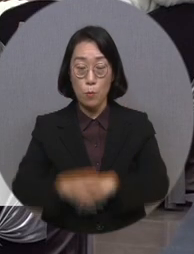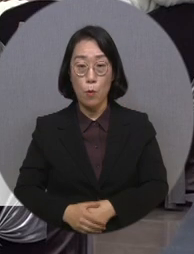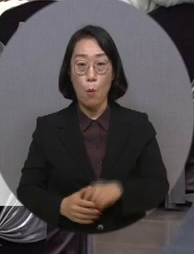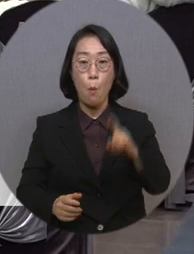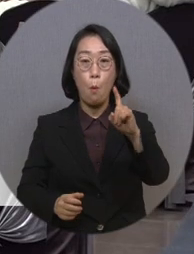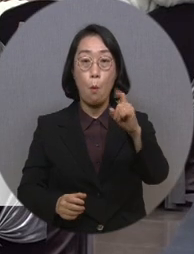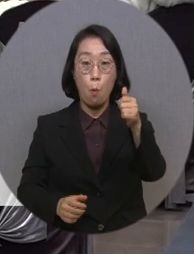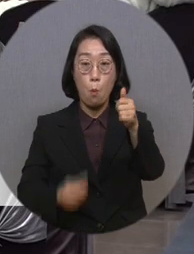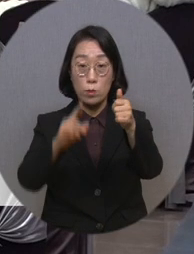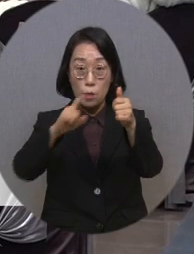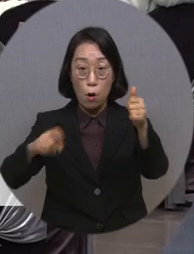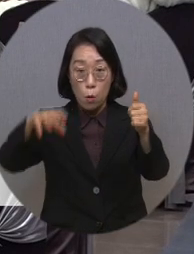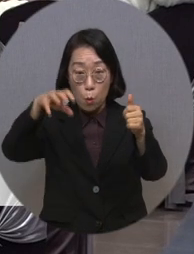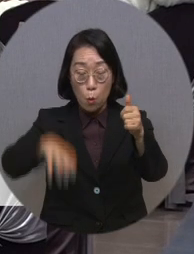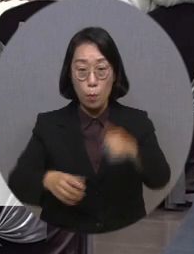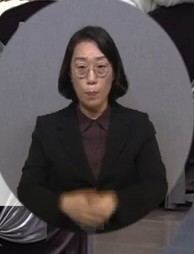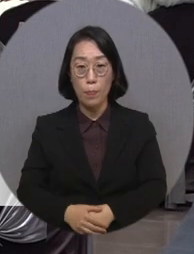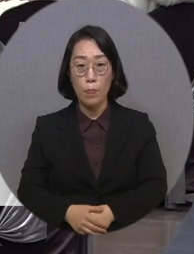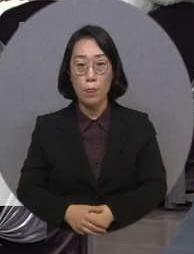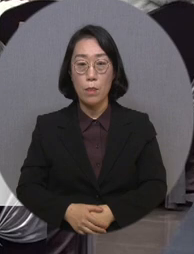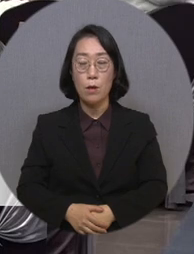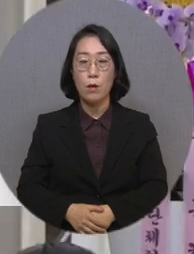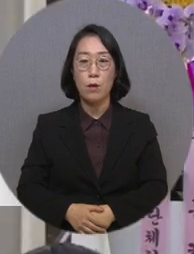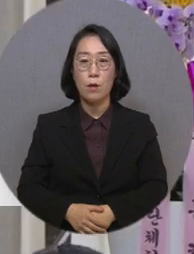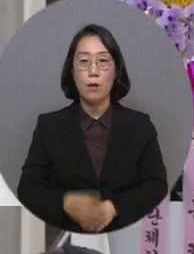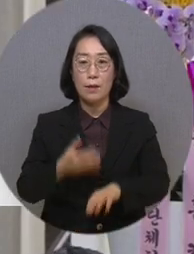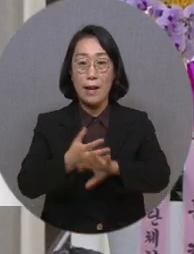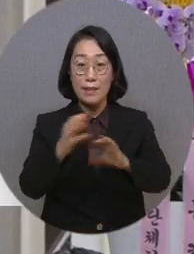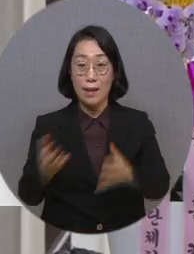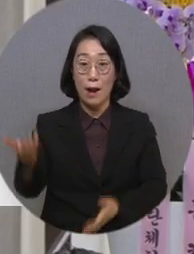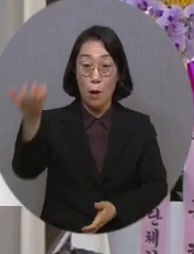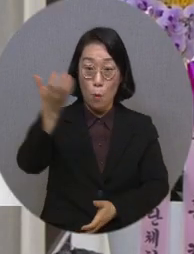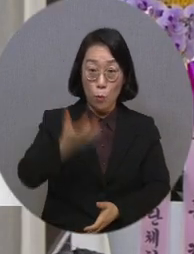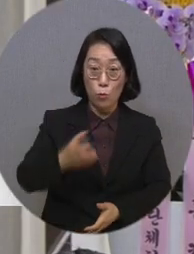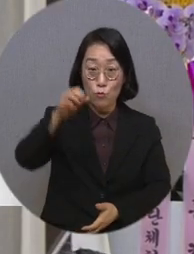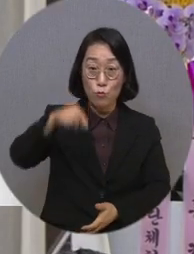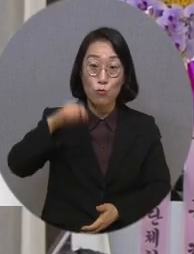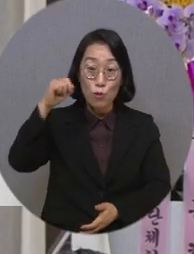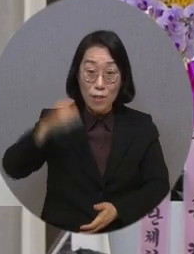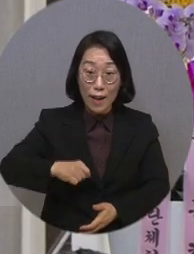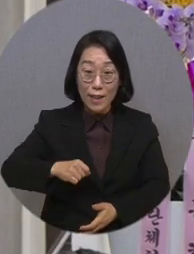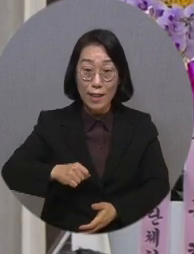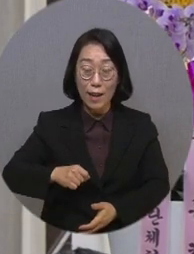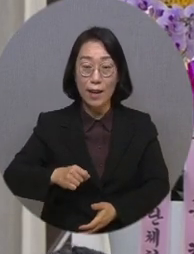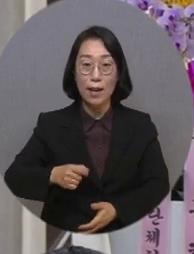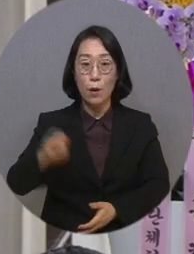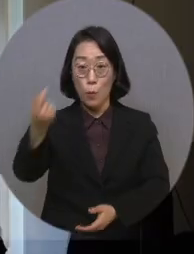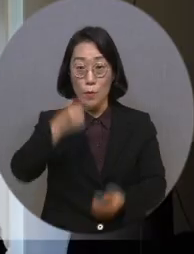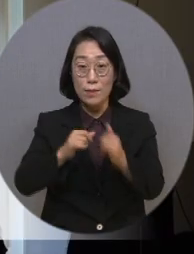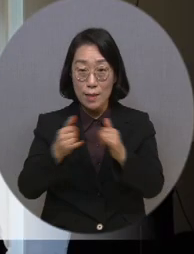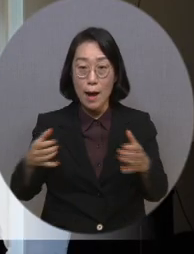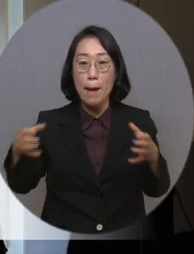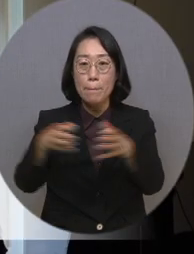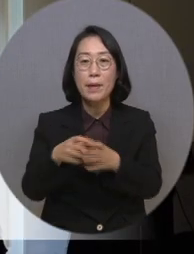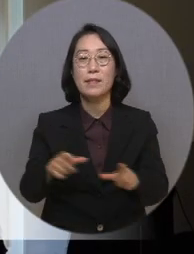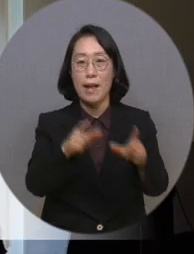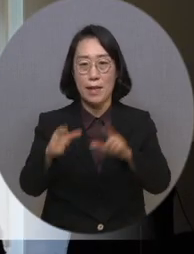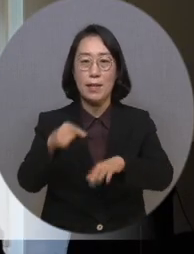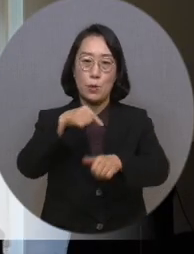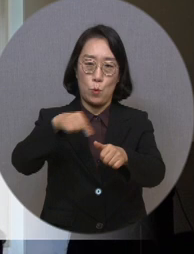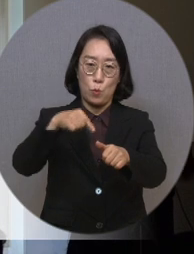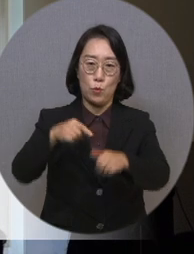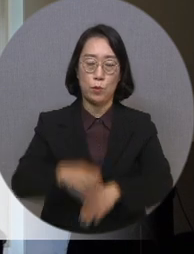제2컨벤션 이니벨라홀에서 우크라이나 고려인 피난동포 충남에서 함께 살기 프로그램이 진행되었습니다. 저희